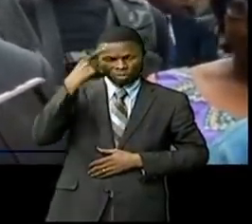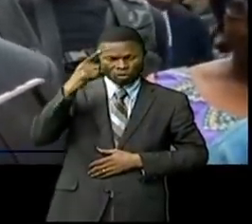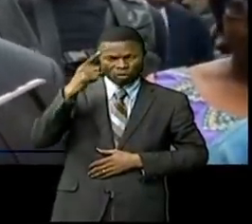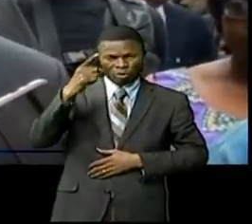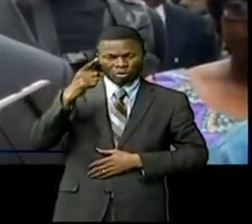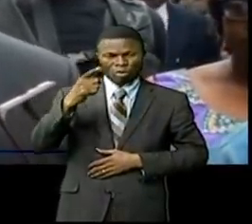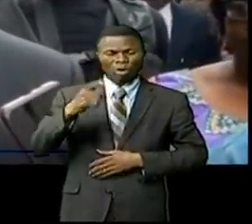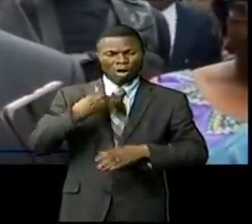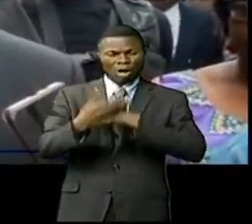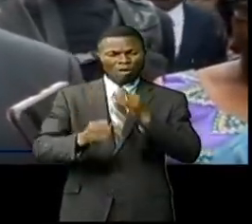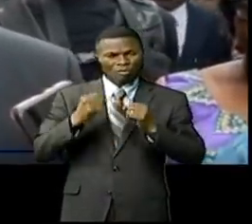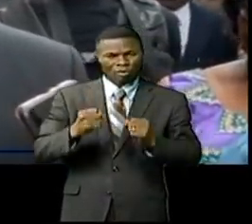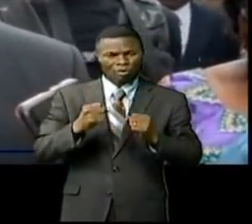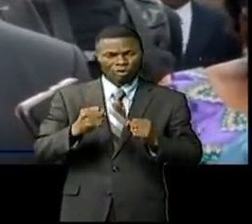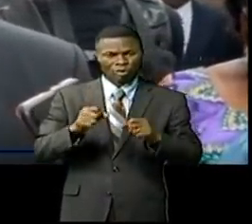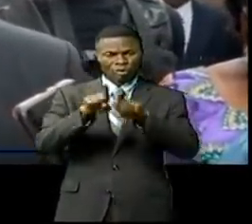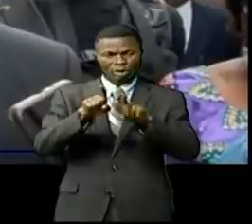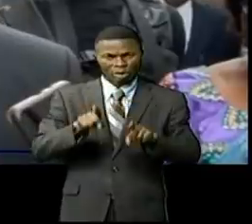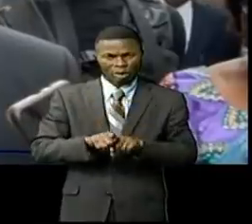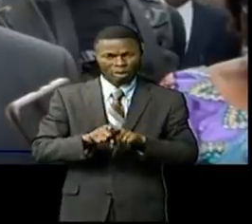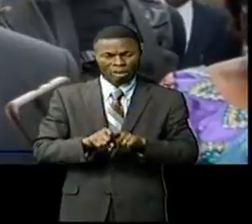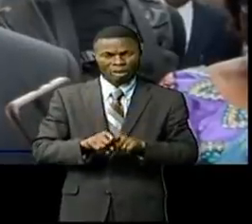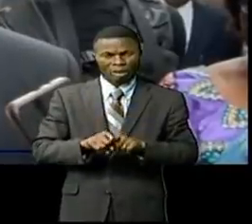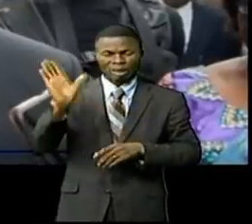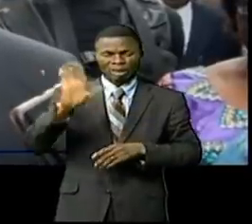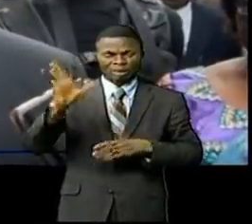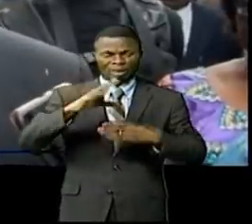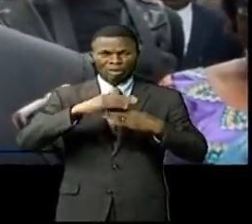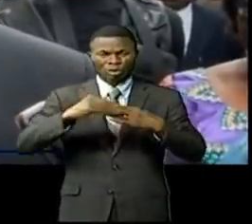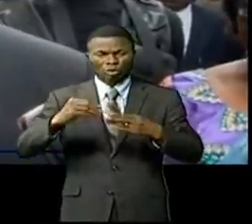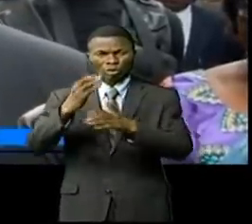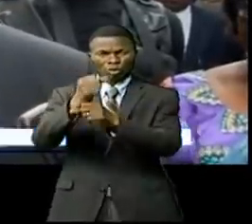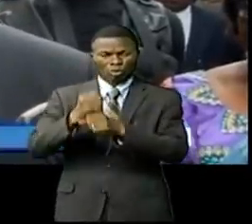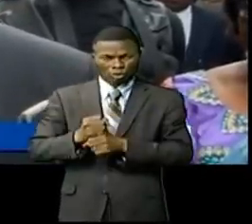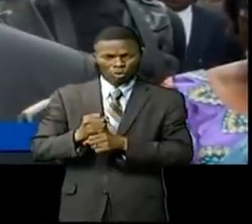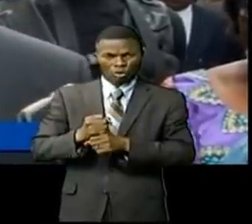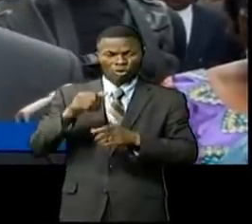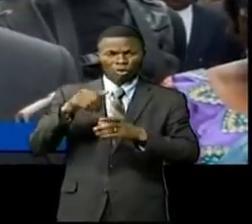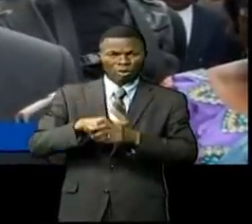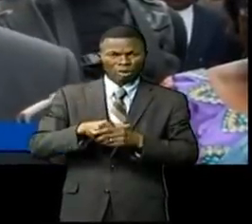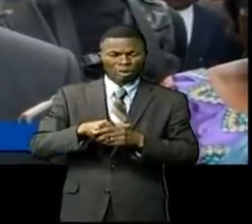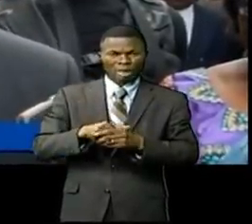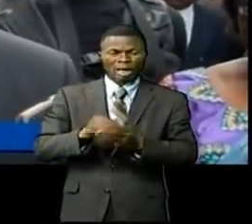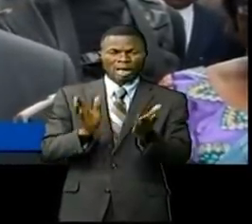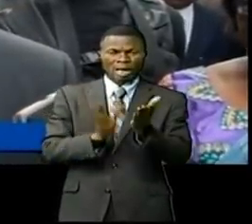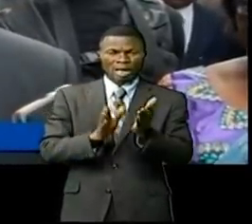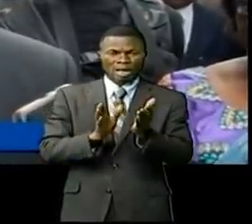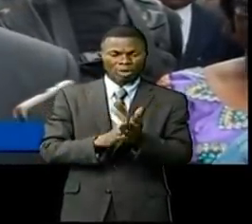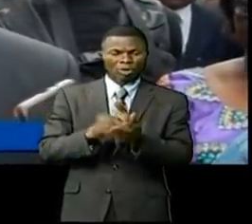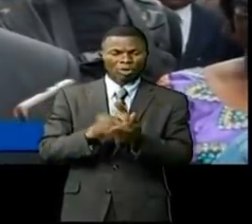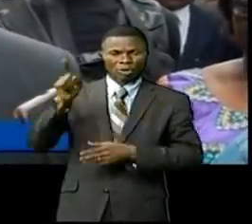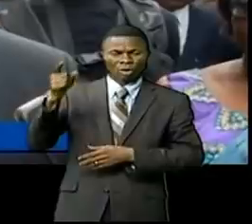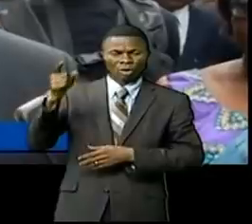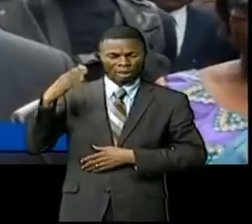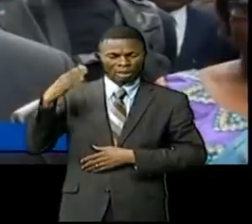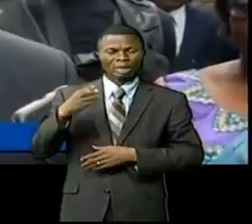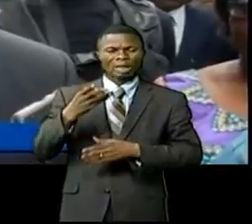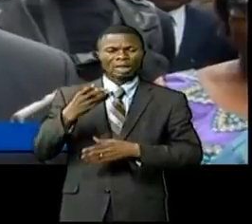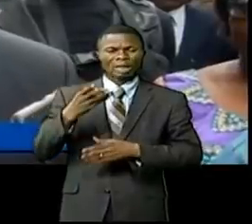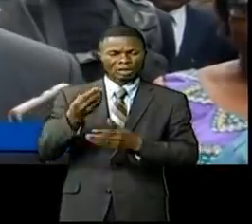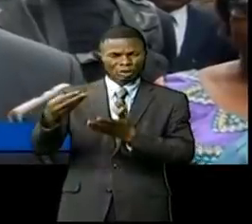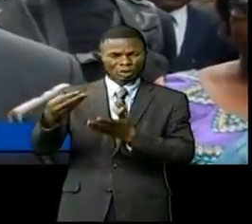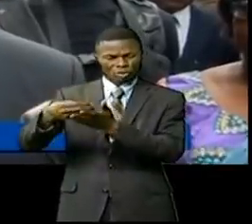1000 francs et le 5 dollars que nous percevons au niveau de la quantité minérale au niveau de l'Essie. C'est avec ça, avec une bonne